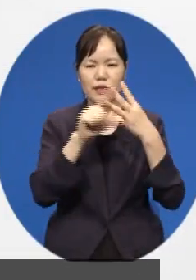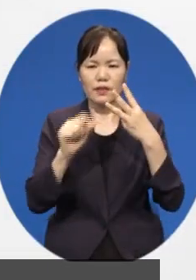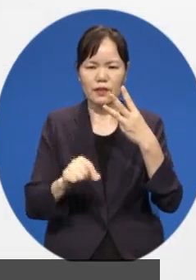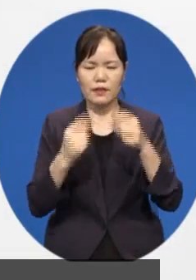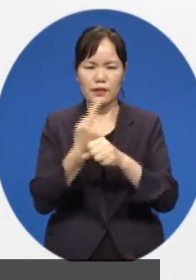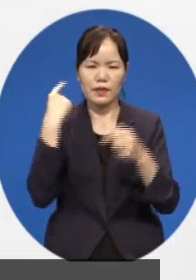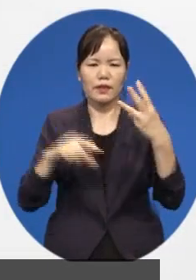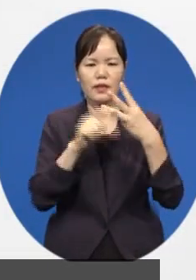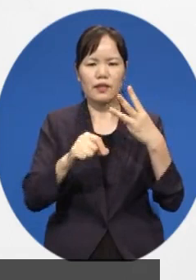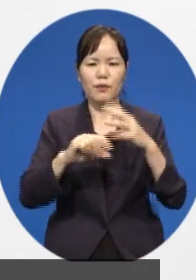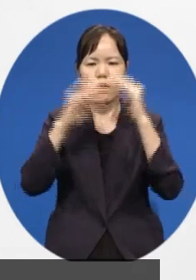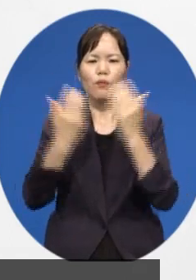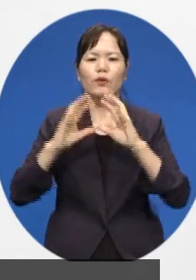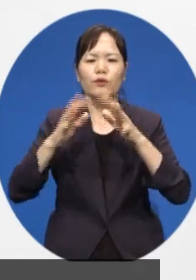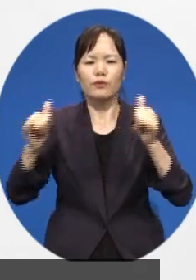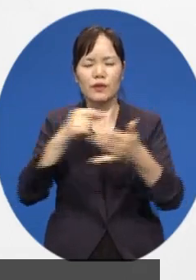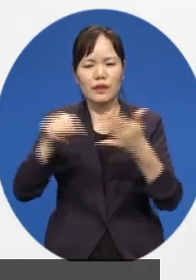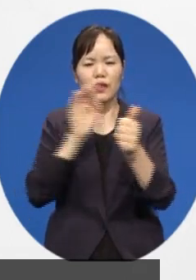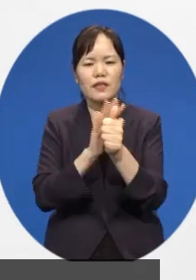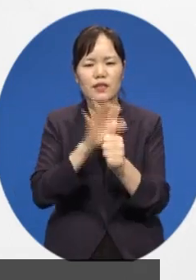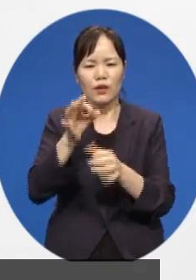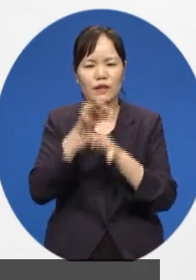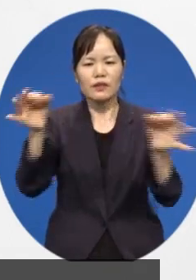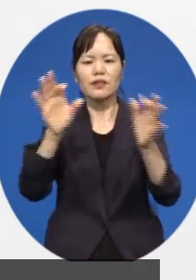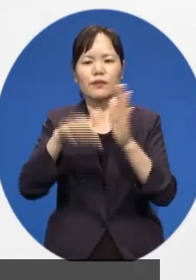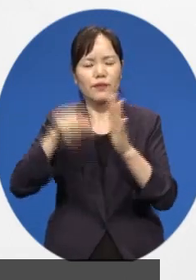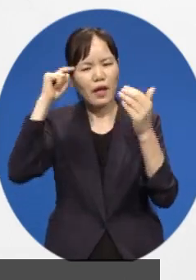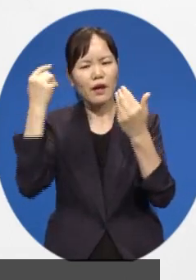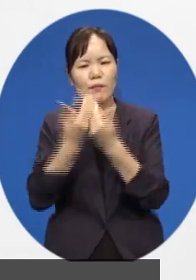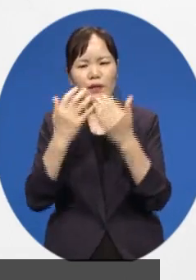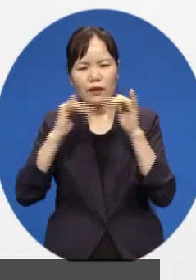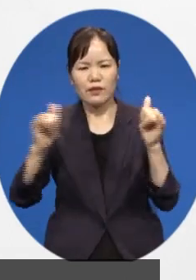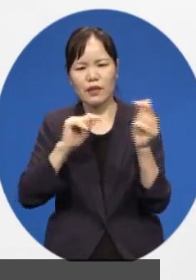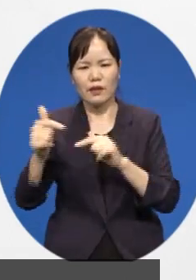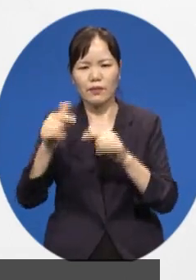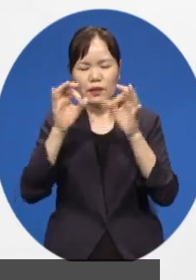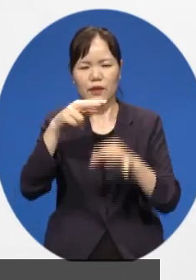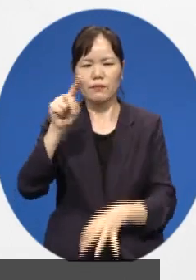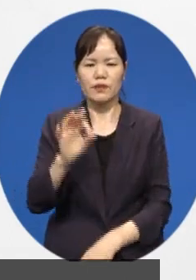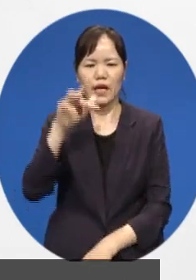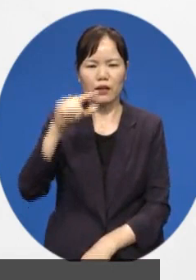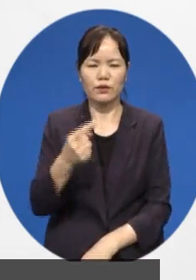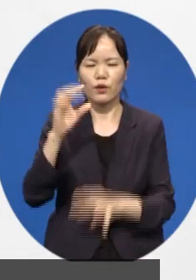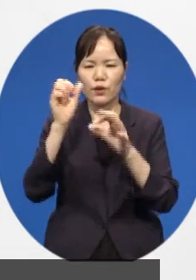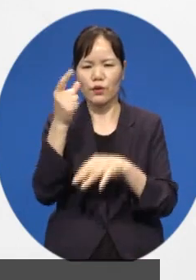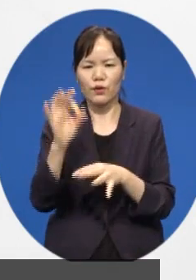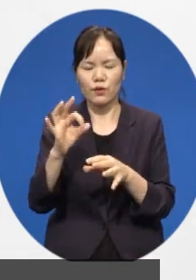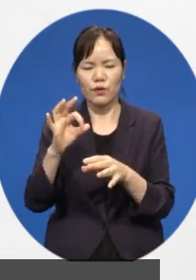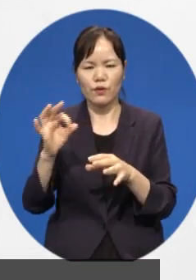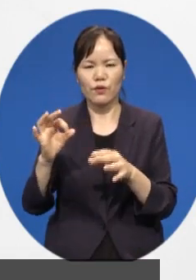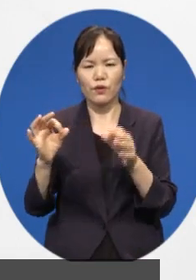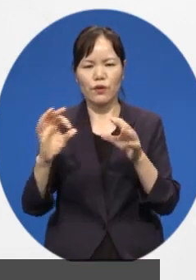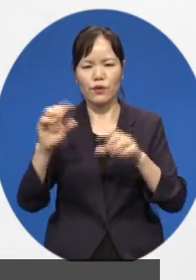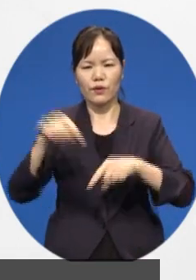지난해 3월에 전국민 재난지원금을 지급하는 데 있어서 그때 반대했던 인사들, 김상조 정책실장, 홍남기 경제부총리에게 문재인